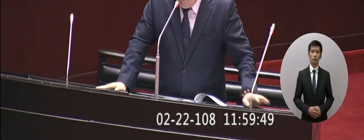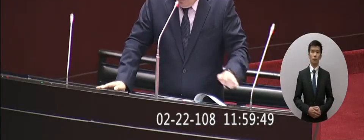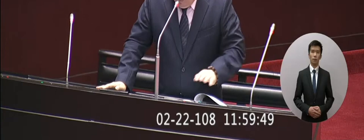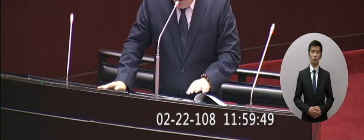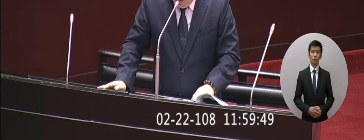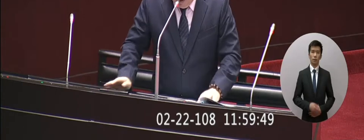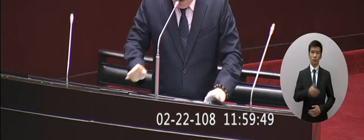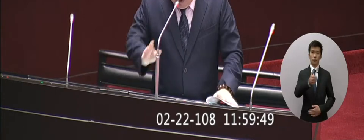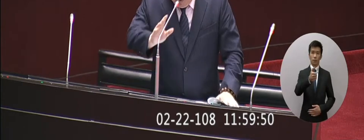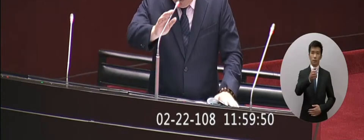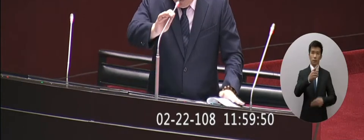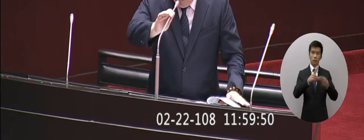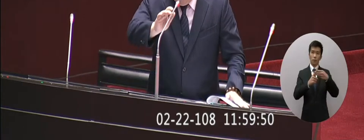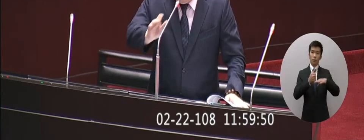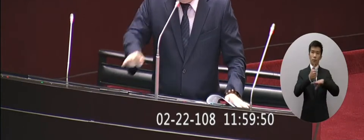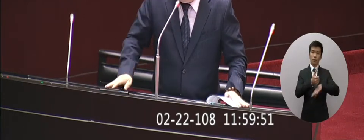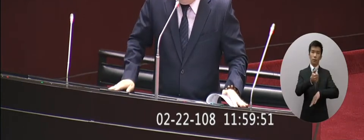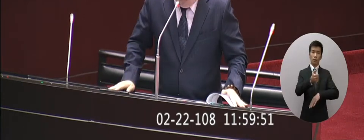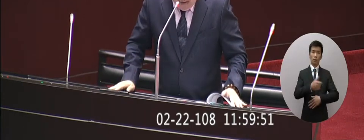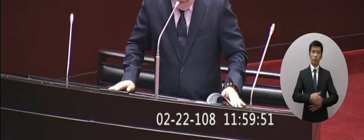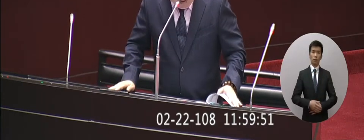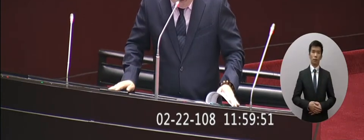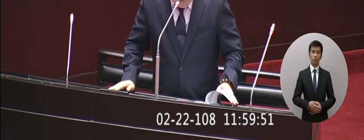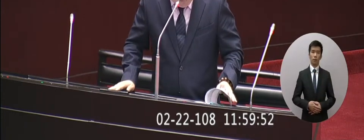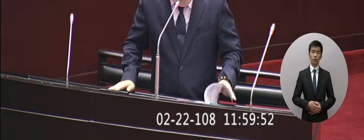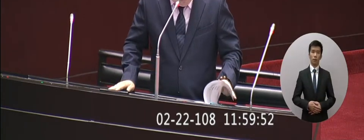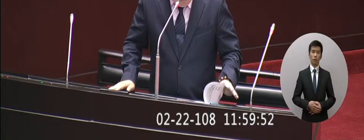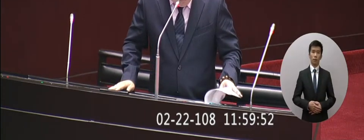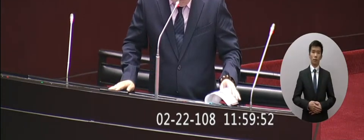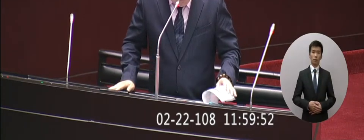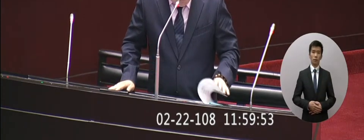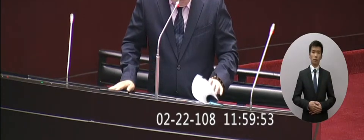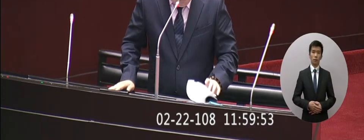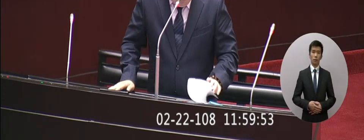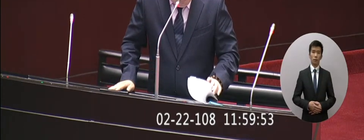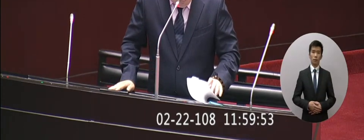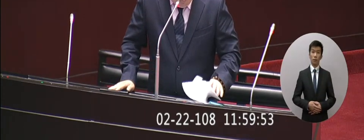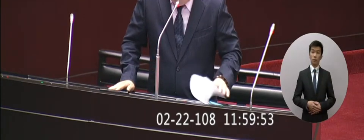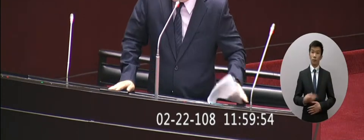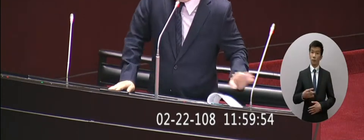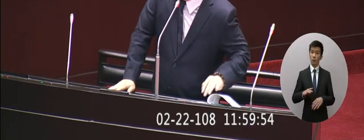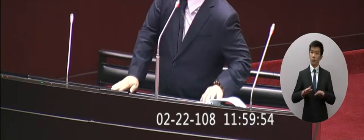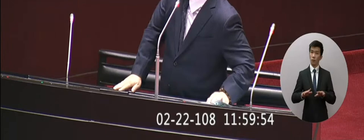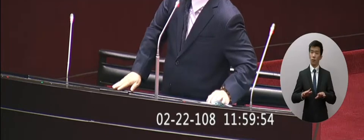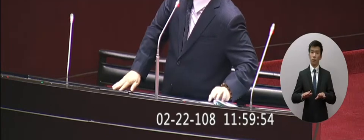谢谢主席。好，那我们是不是先，